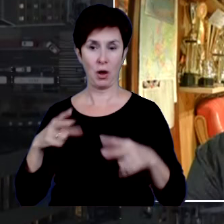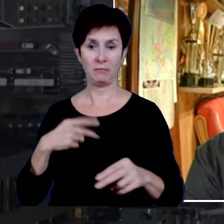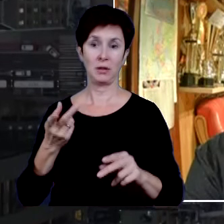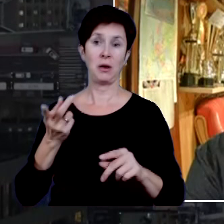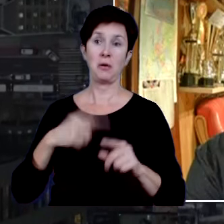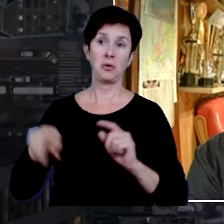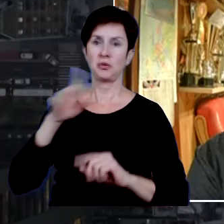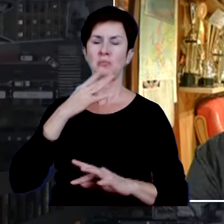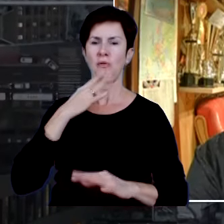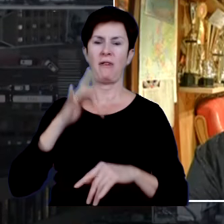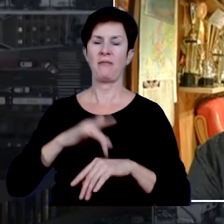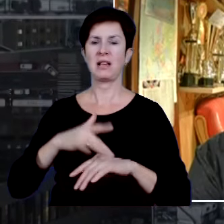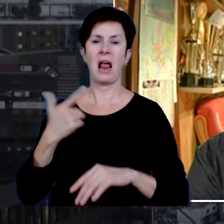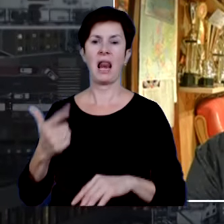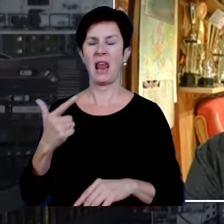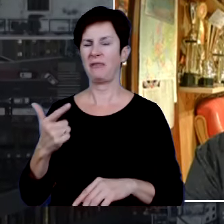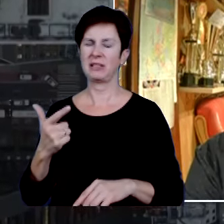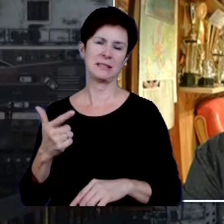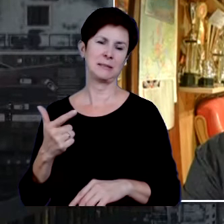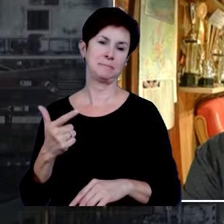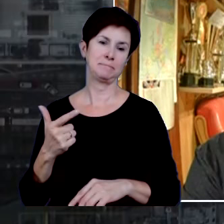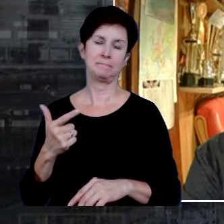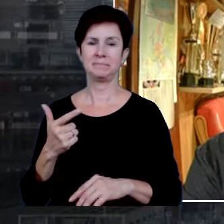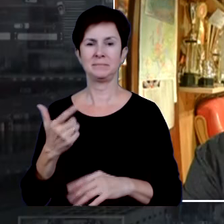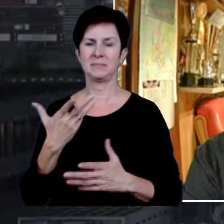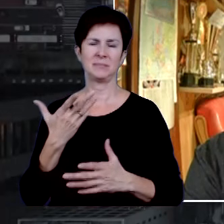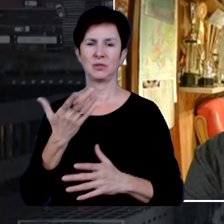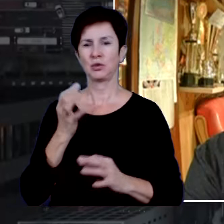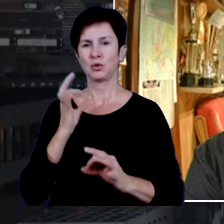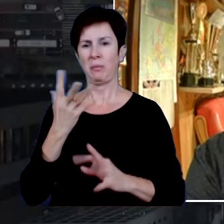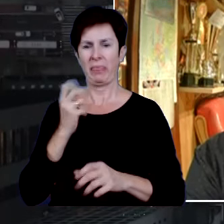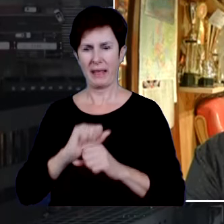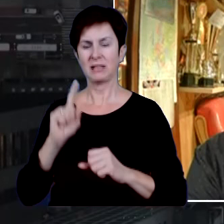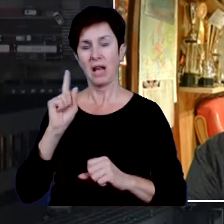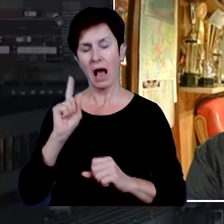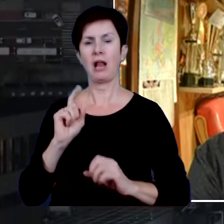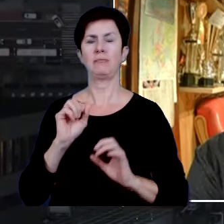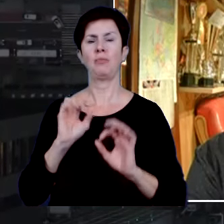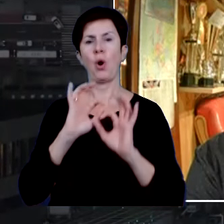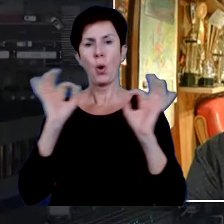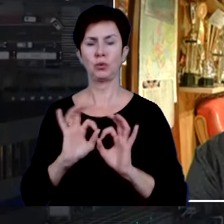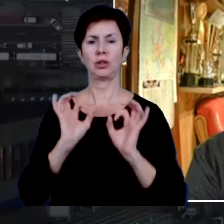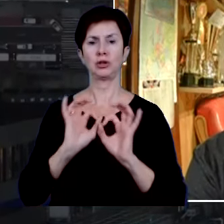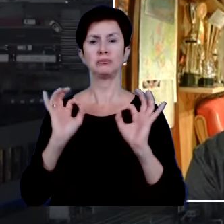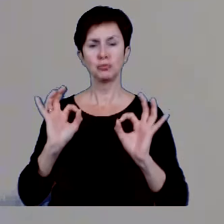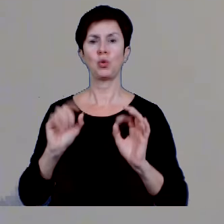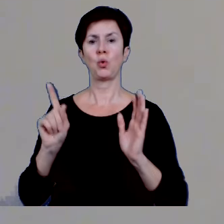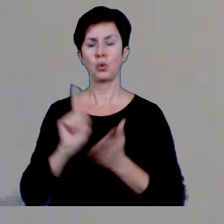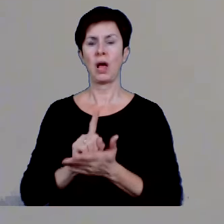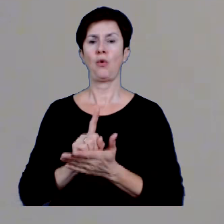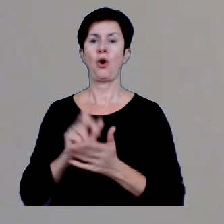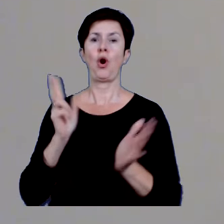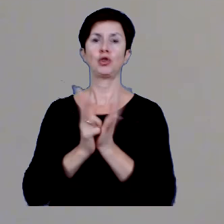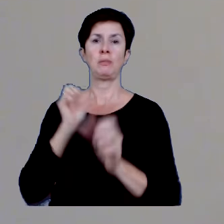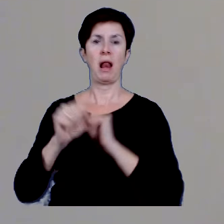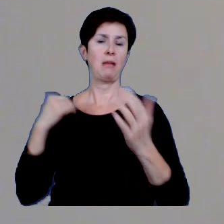Lewicy nie jest zadowalający, ale był wystarczająco dobry, żeby Lewica weszła do rządu po 18 latach.